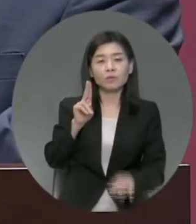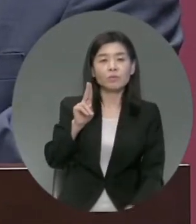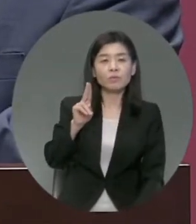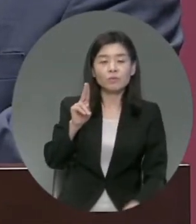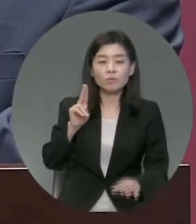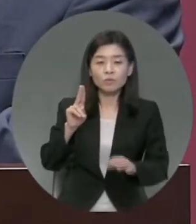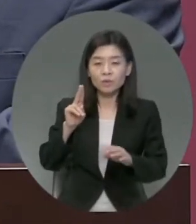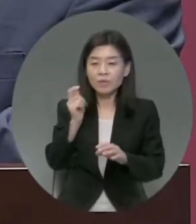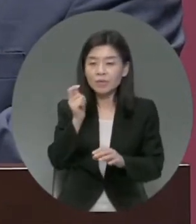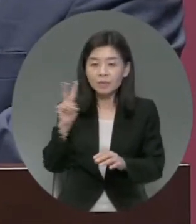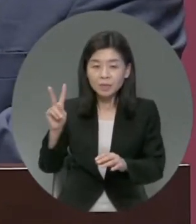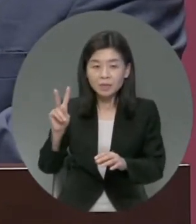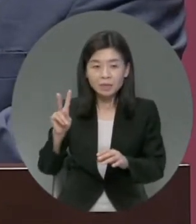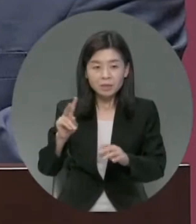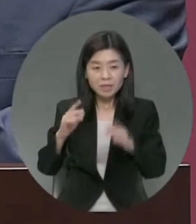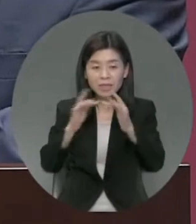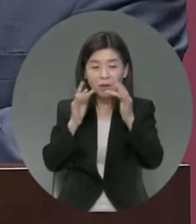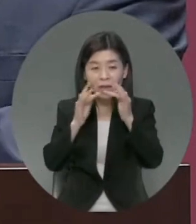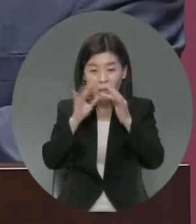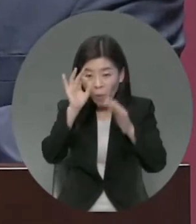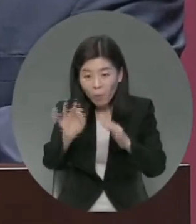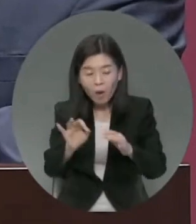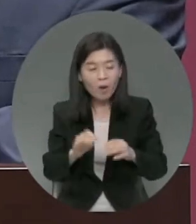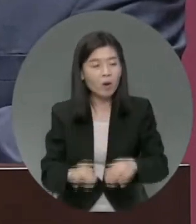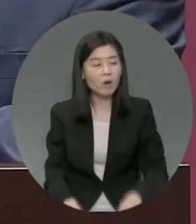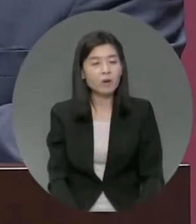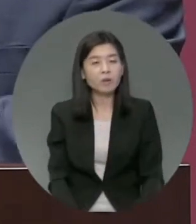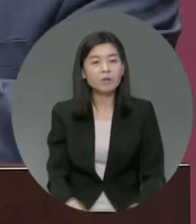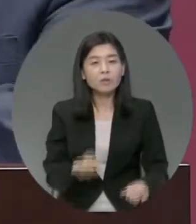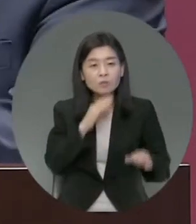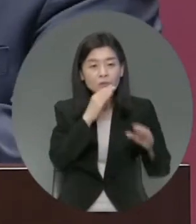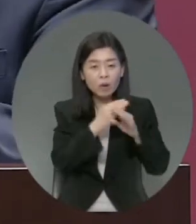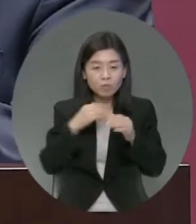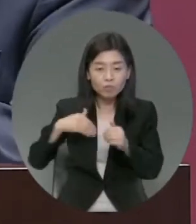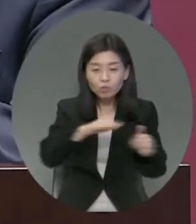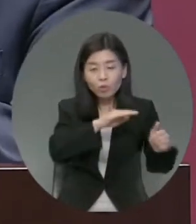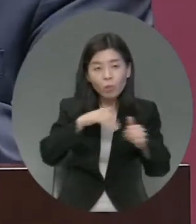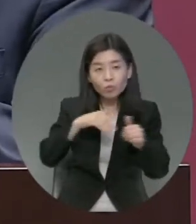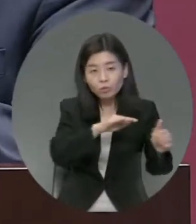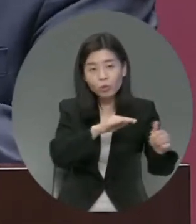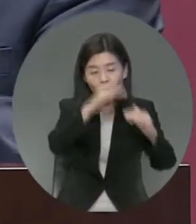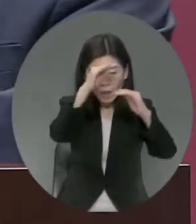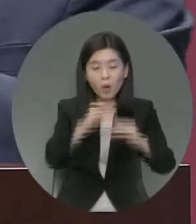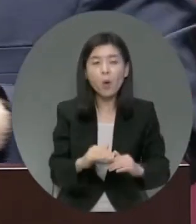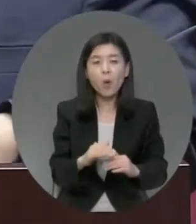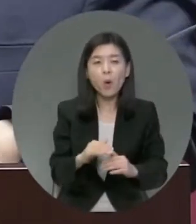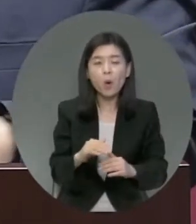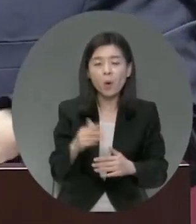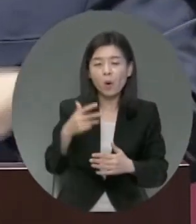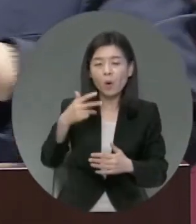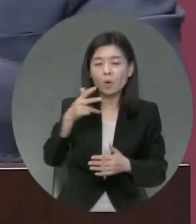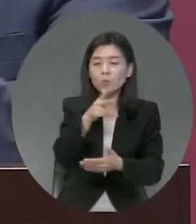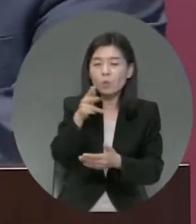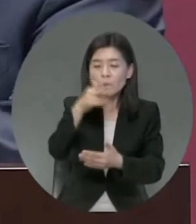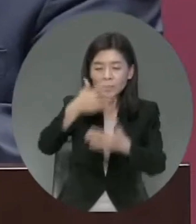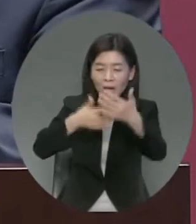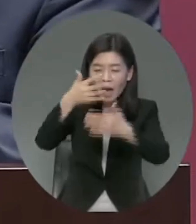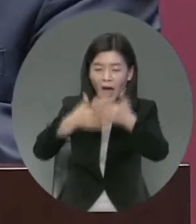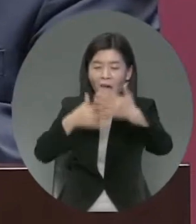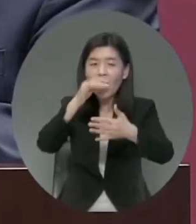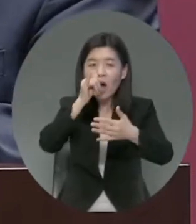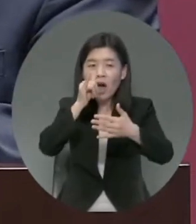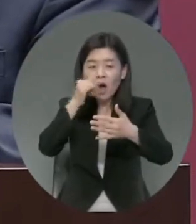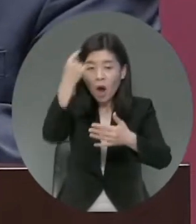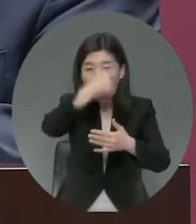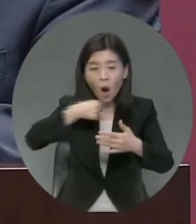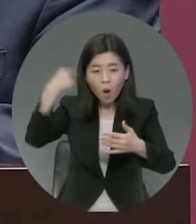유니티비에다가 북송 쳐보면은 굉장히 여러 건이 이 북송 장면이 동영상으로 다 나옵니다. 거기에는 이 얼굴 부분에